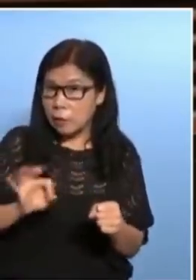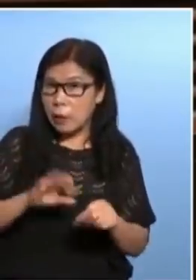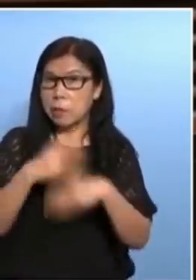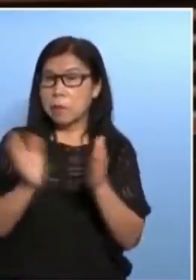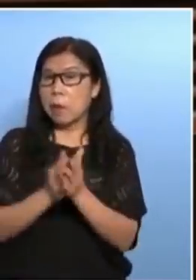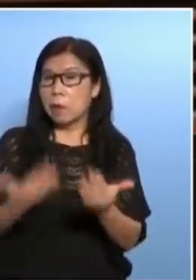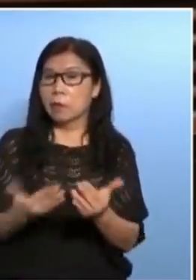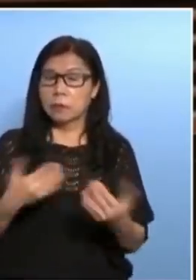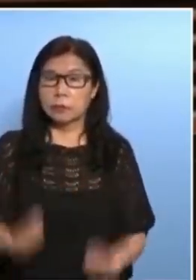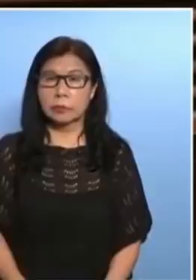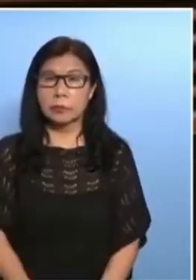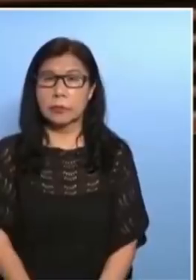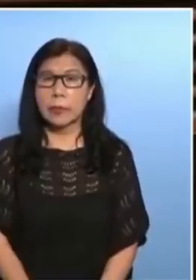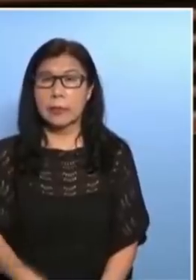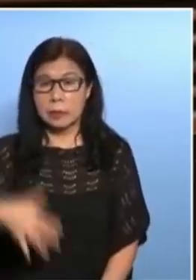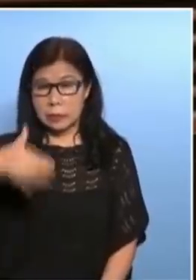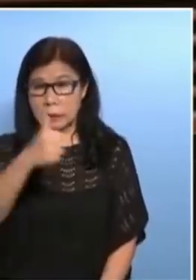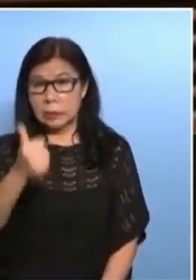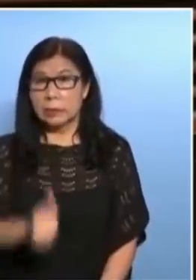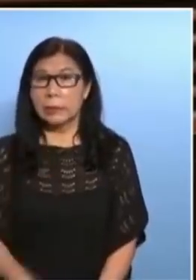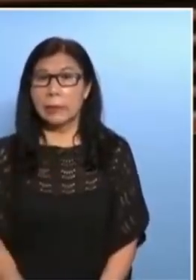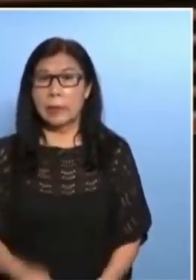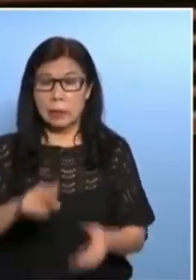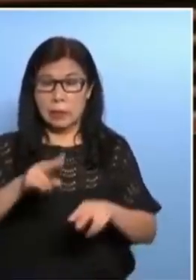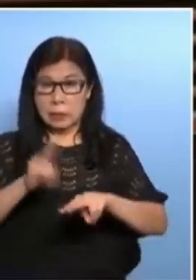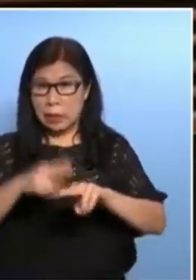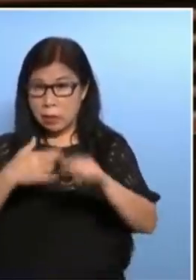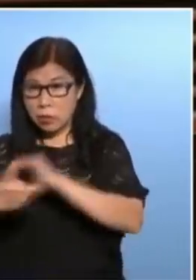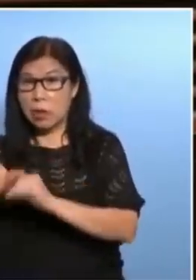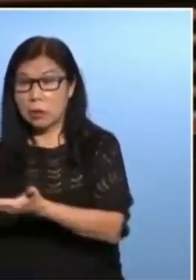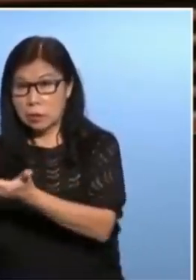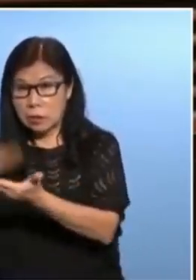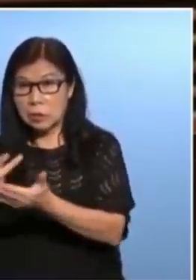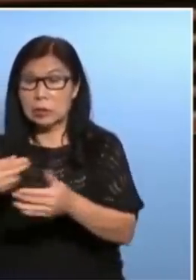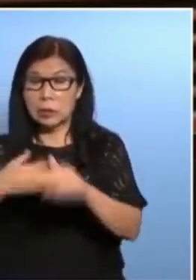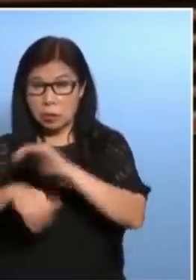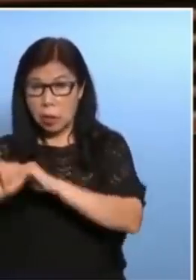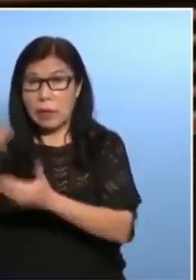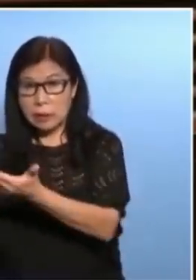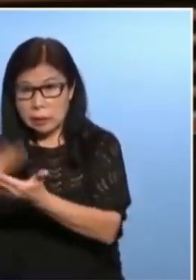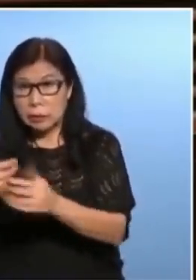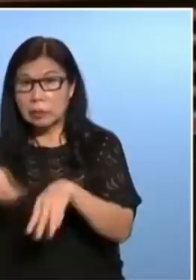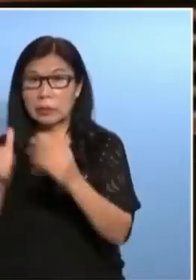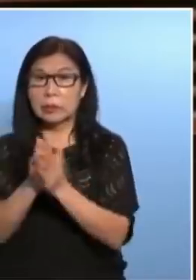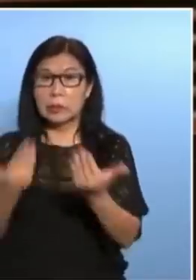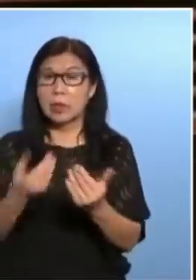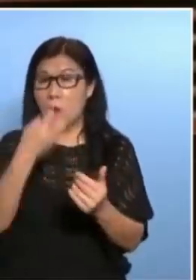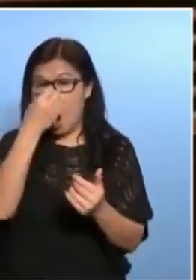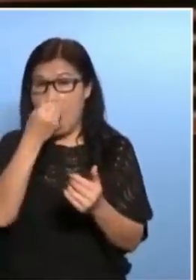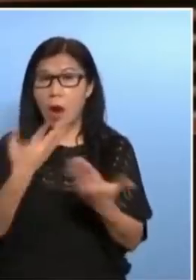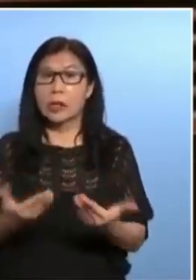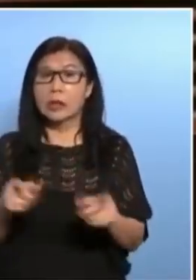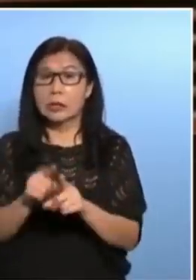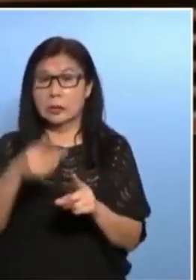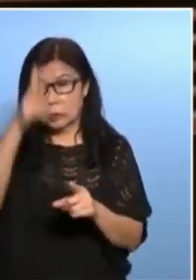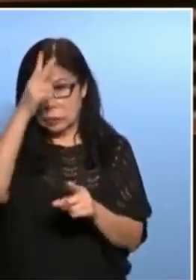呢？主席，逃犯條例的經驗告訴我們，即使特區政府